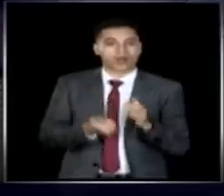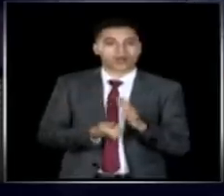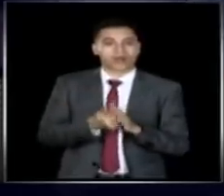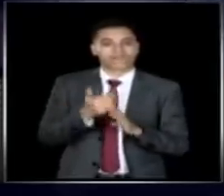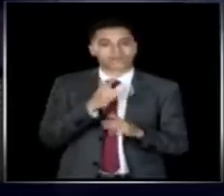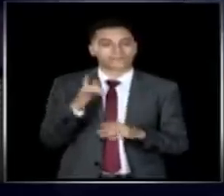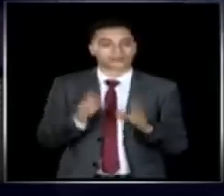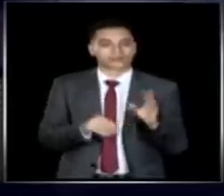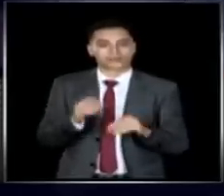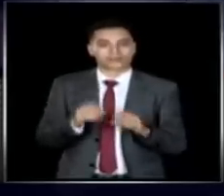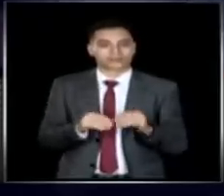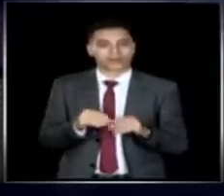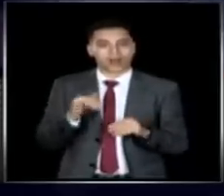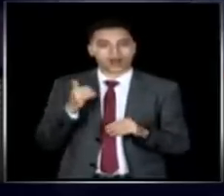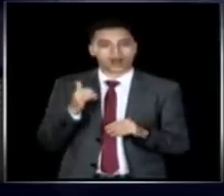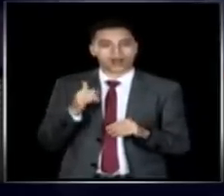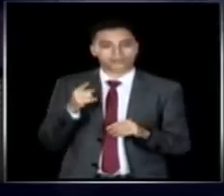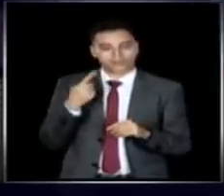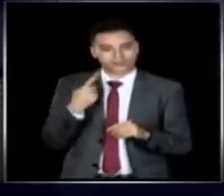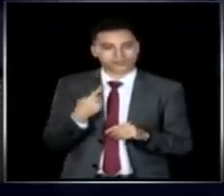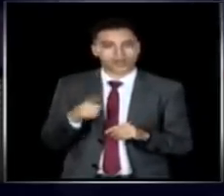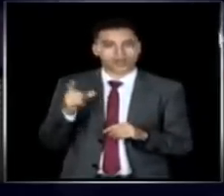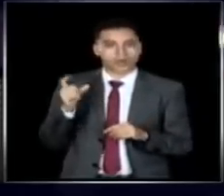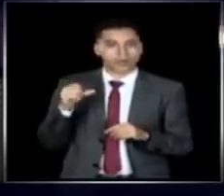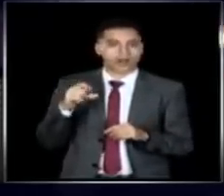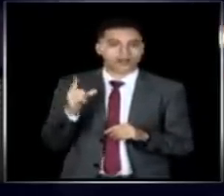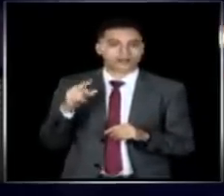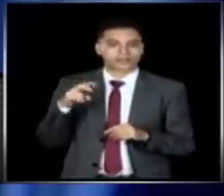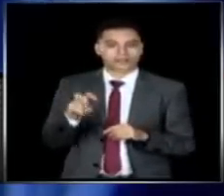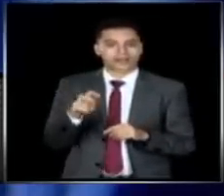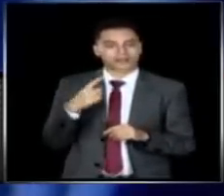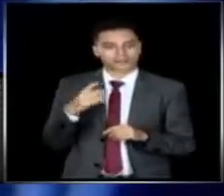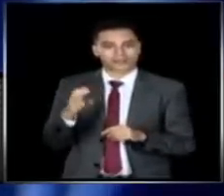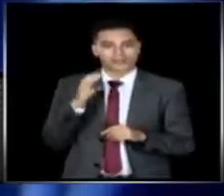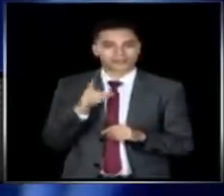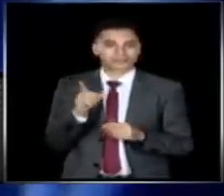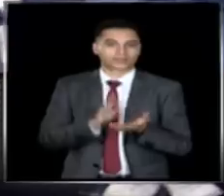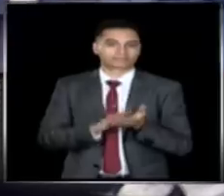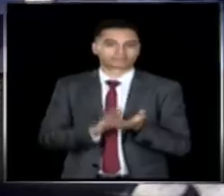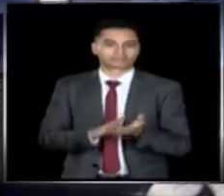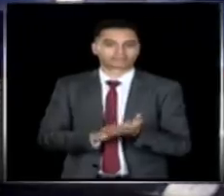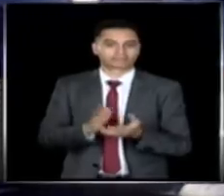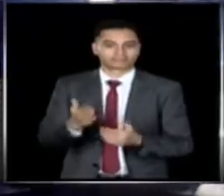أفضل 100 رواية عربية. برافو عليك يا وردة. في القرن العشرين. إجابة صحيحة.